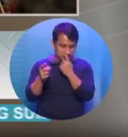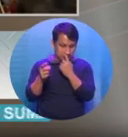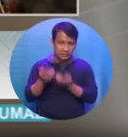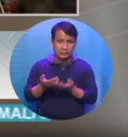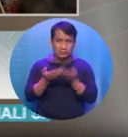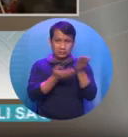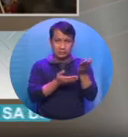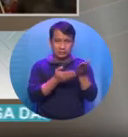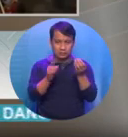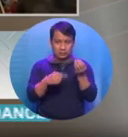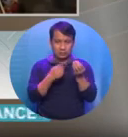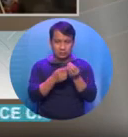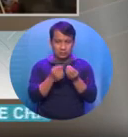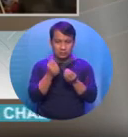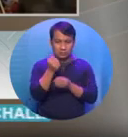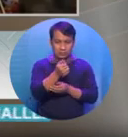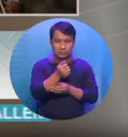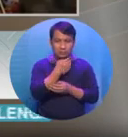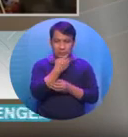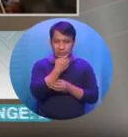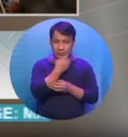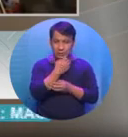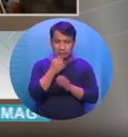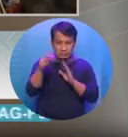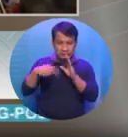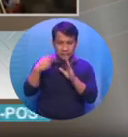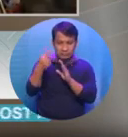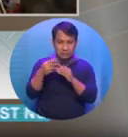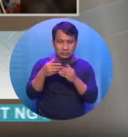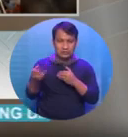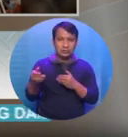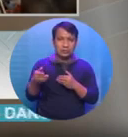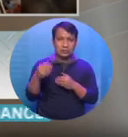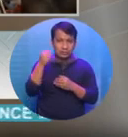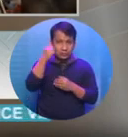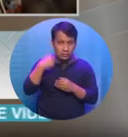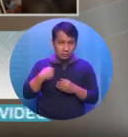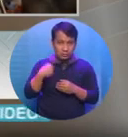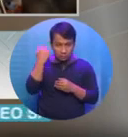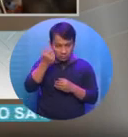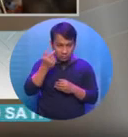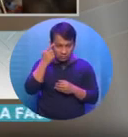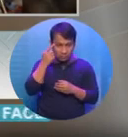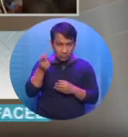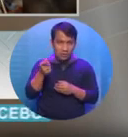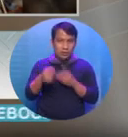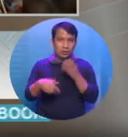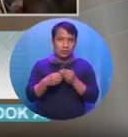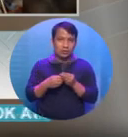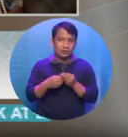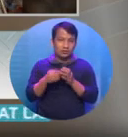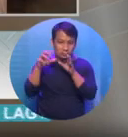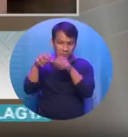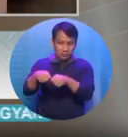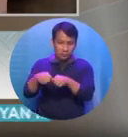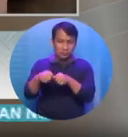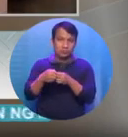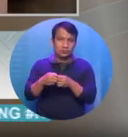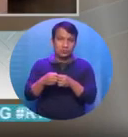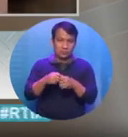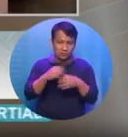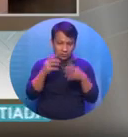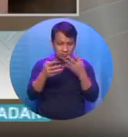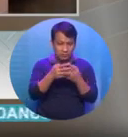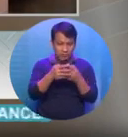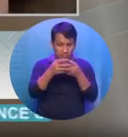isusumiti po natin yung video na yan sa Saudi government nang sa gayon siya po'y dadamputin at ikukulong